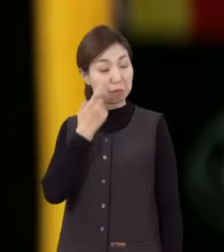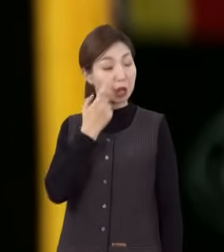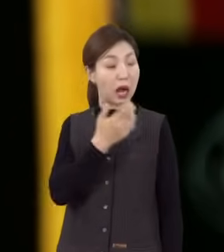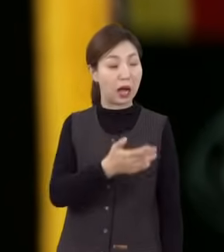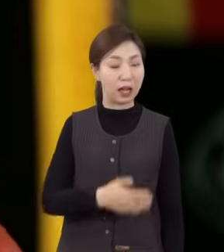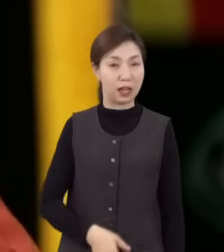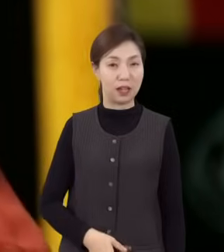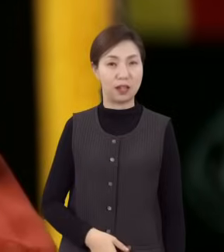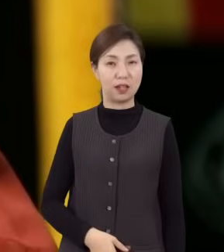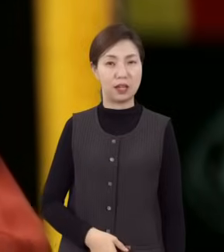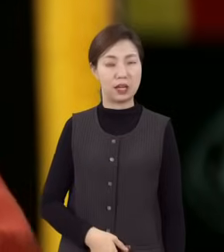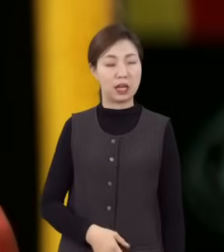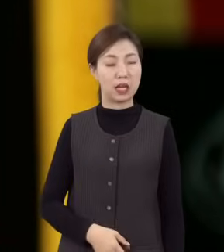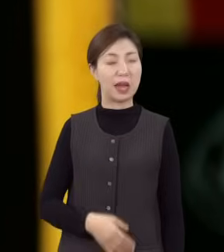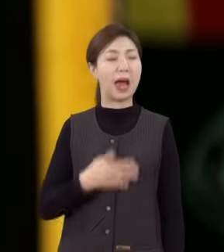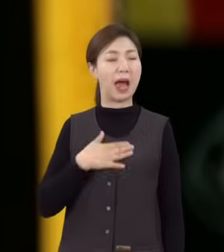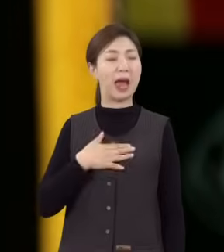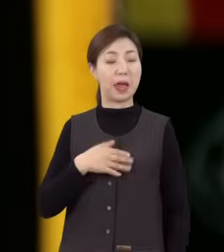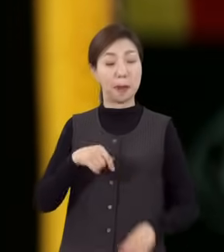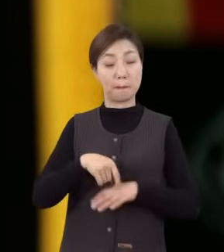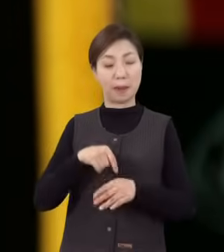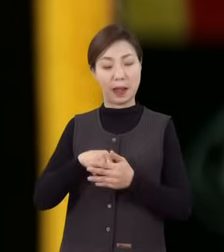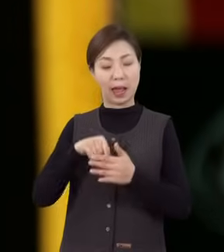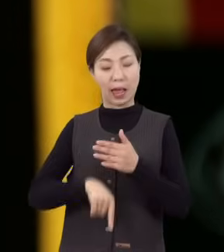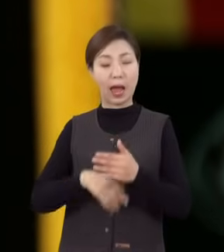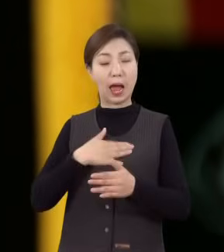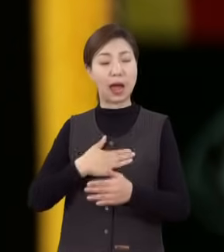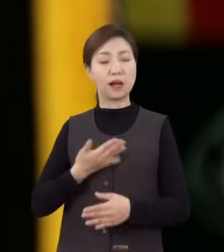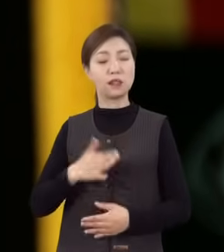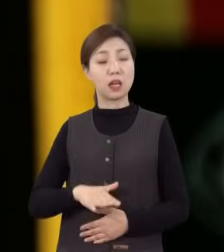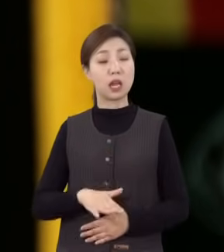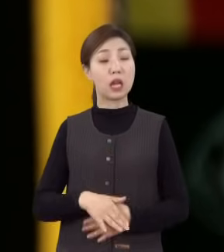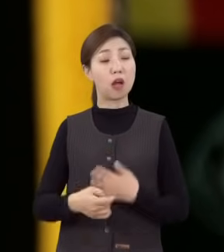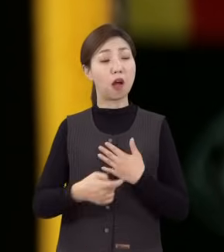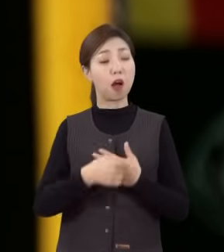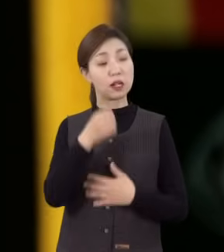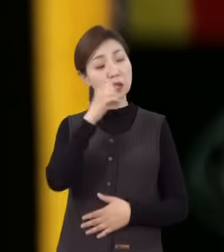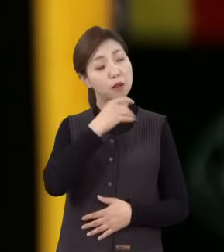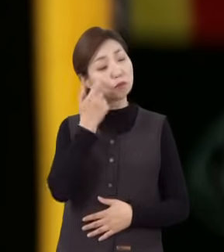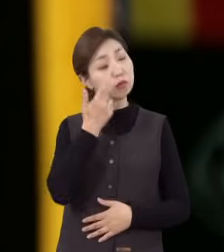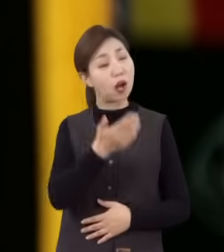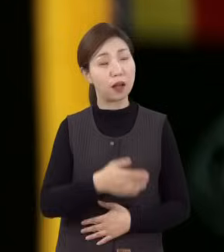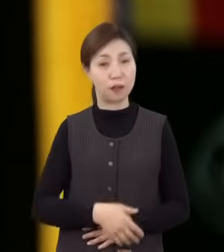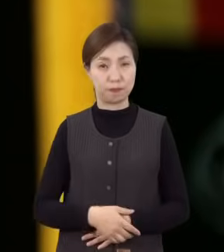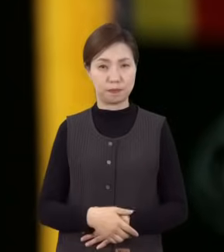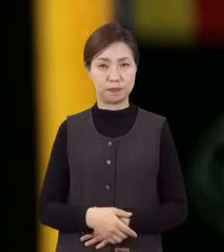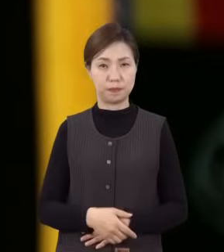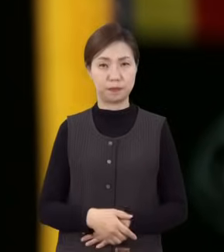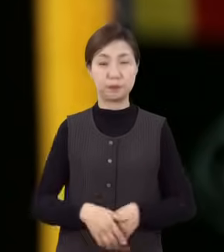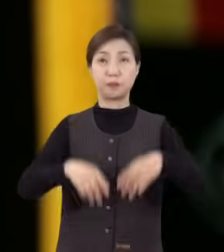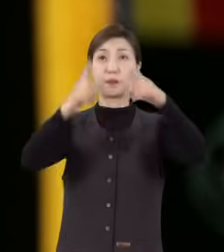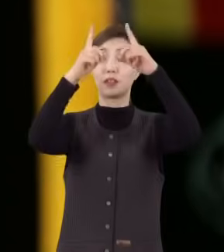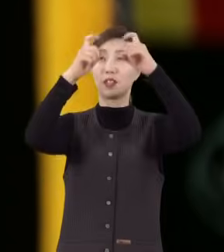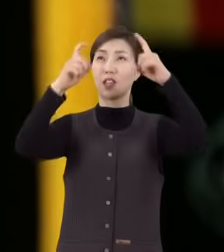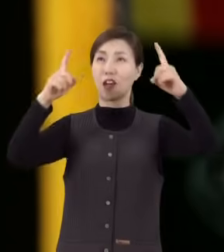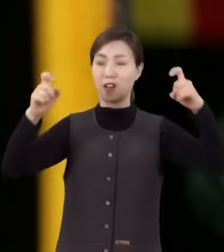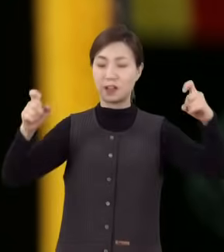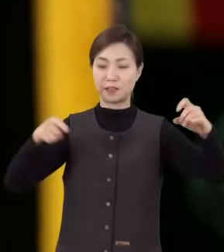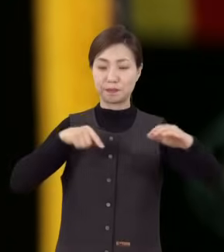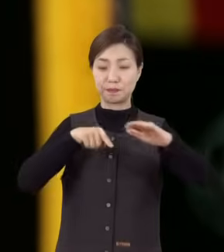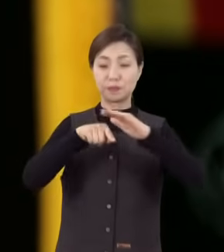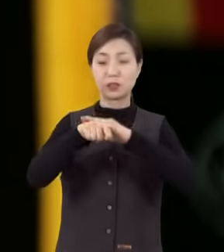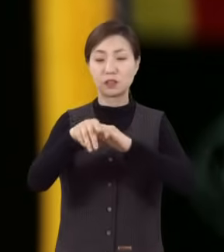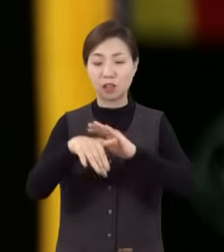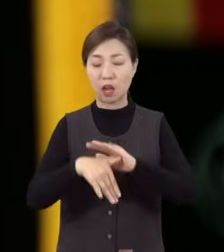물어보신대요. 경전에 나와요. 알면서도 일부러 물어보셨다. 그때 석가모니 부처님께서 성에